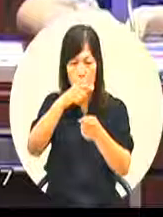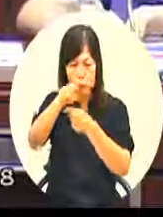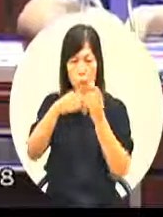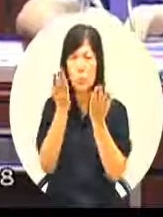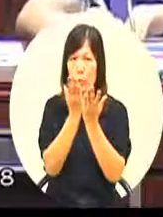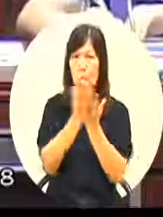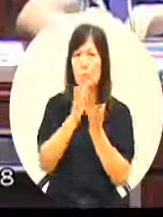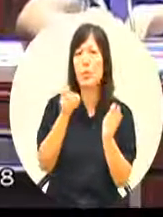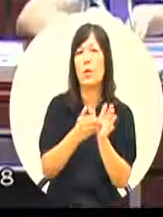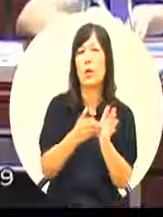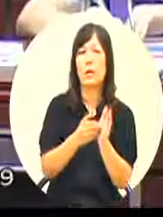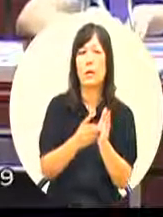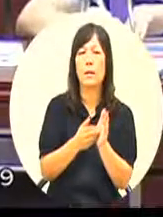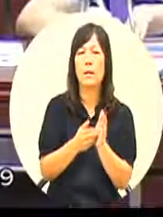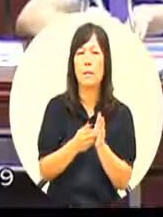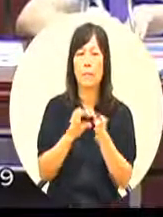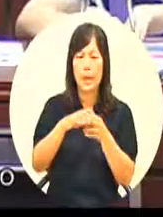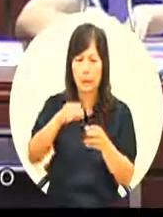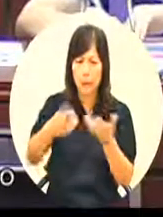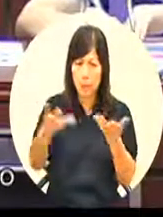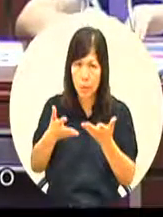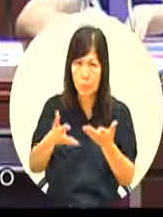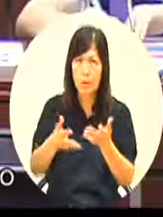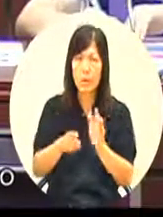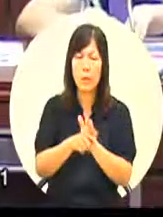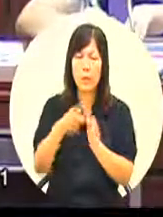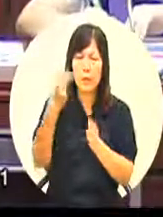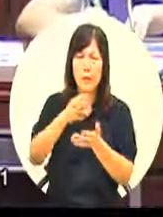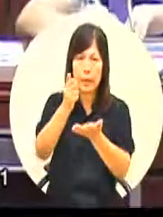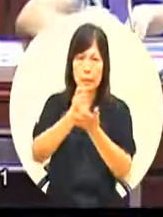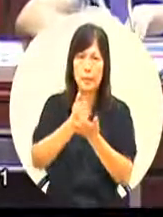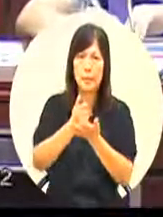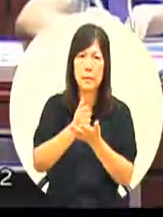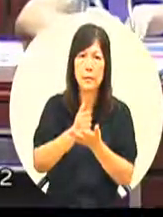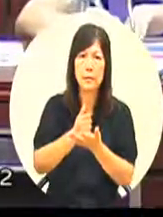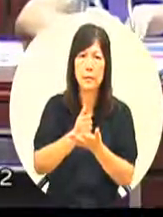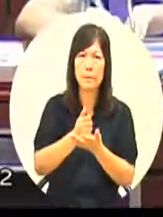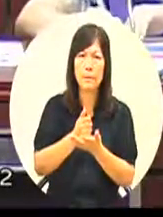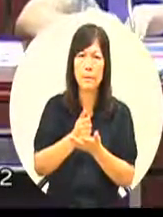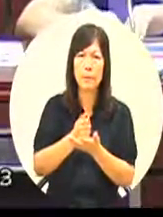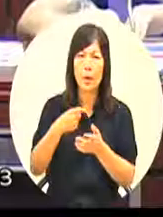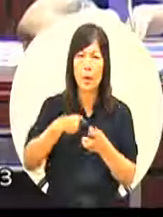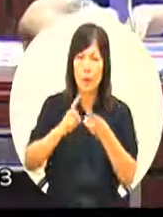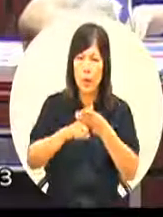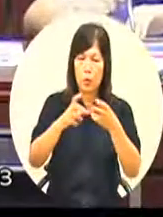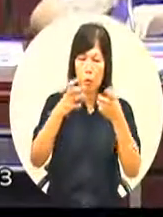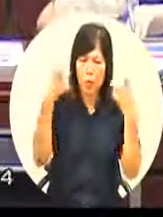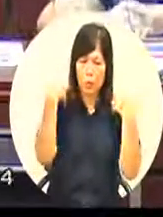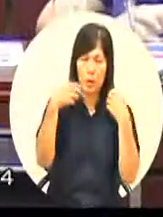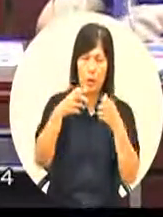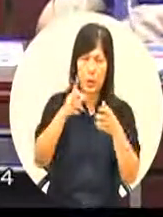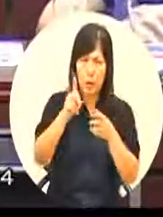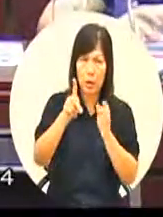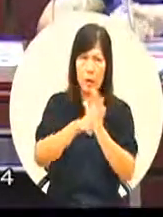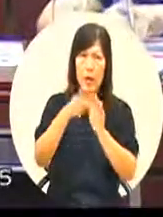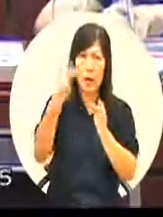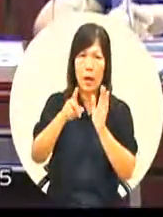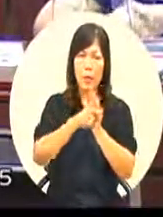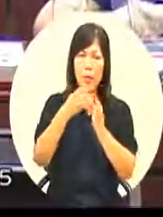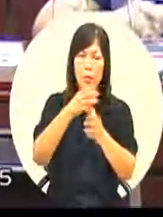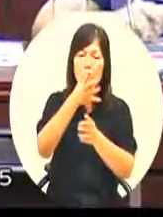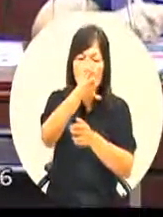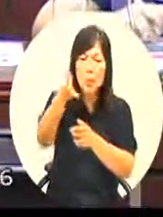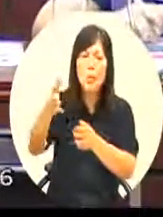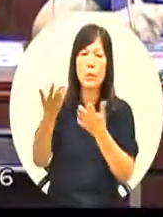昨天转学了，所以这个案子呢，我们会请我们的这个主管科还有我们的学资中心去了